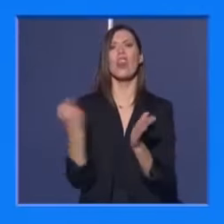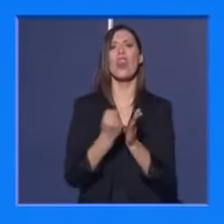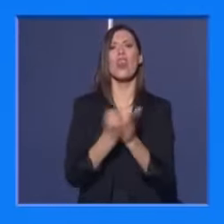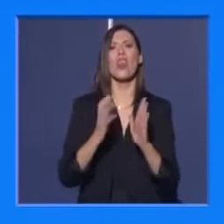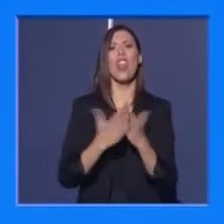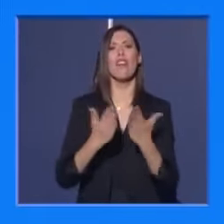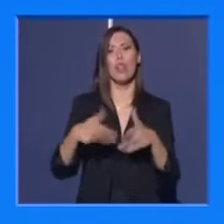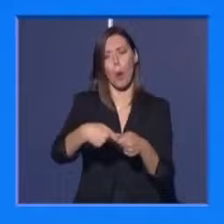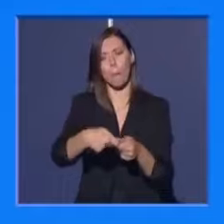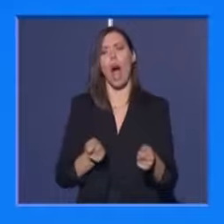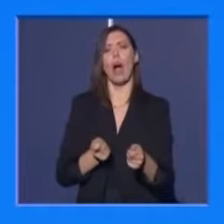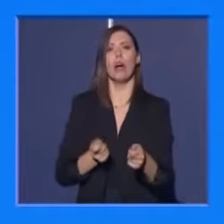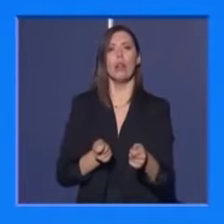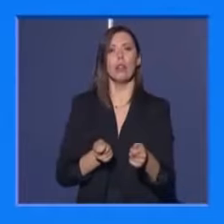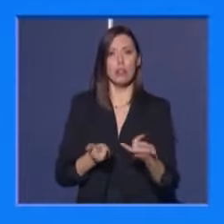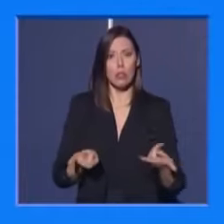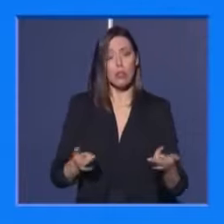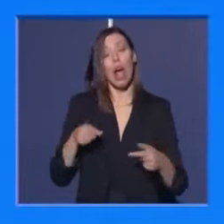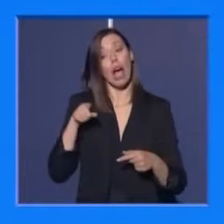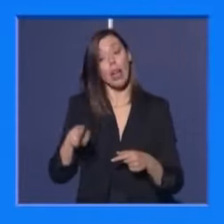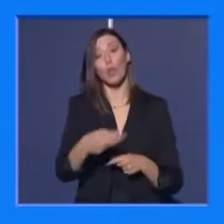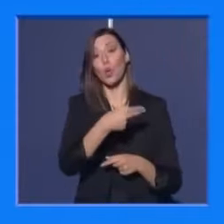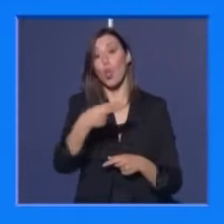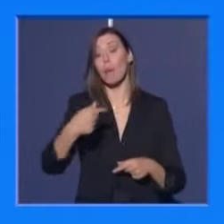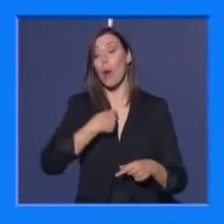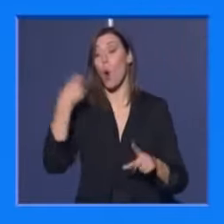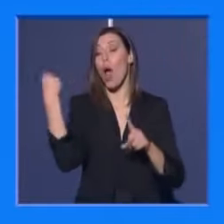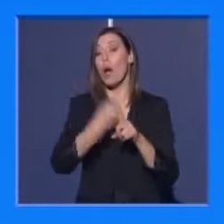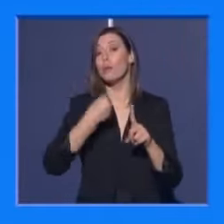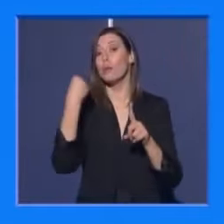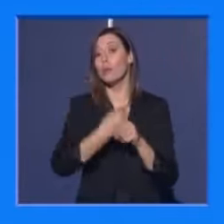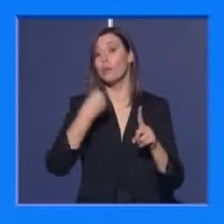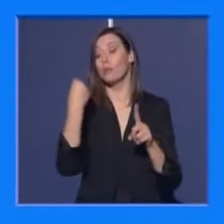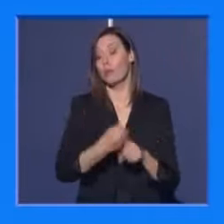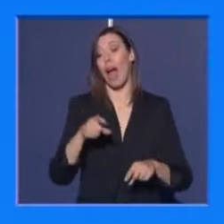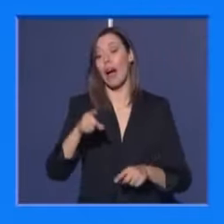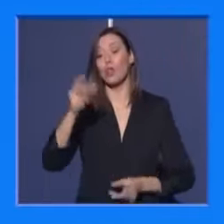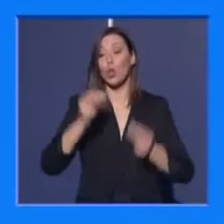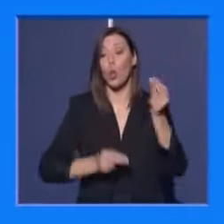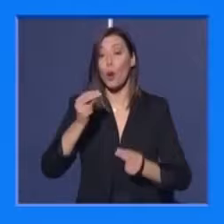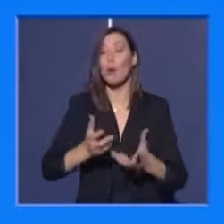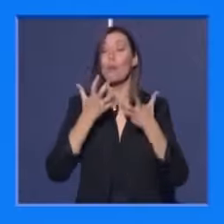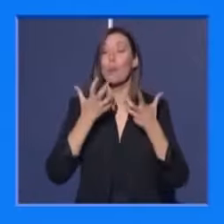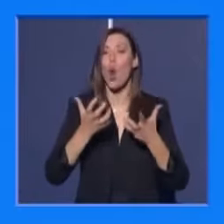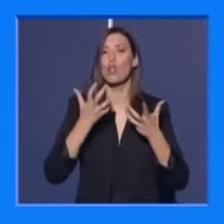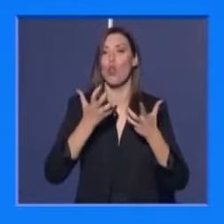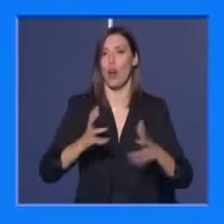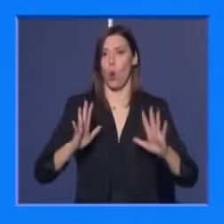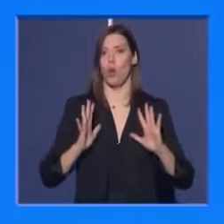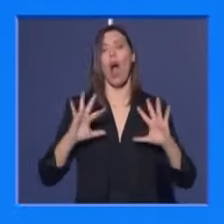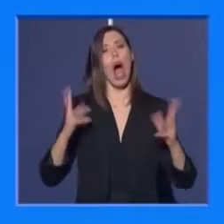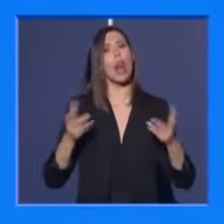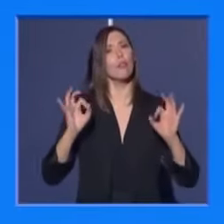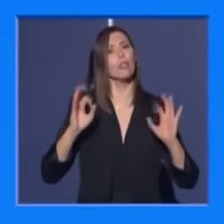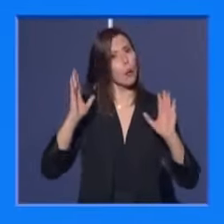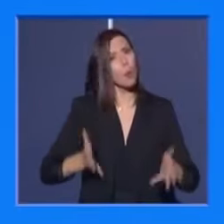ζήτημα για τρεις λόγους. Πρώτον, γιατί το πρόβλημα είναι πολύ σοβαρό, αλλά λύνεται. Δεν υπάρχουν εύκολες λύσεις,